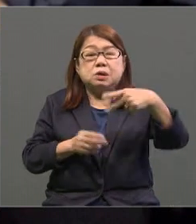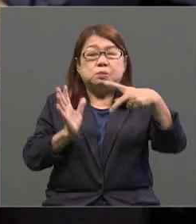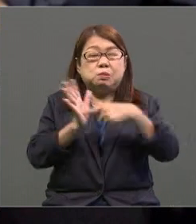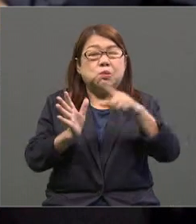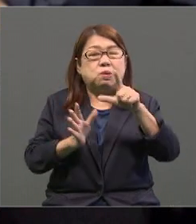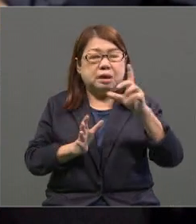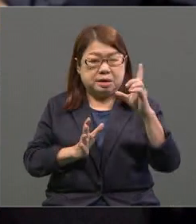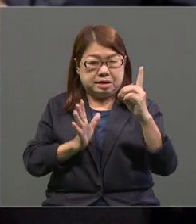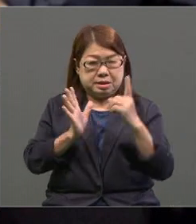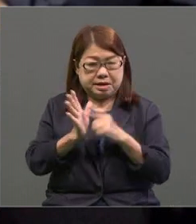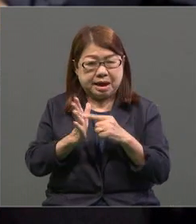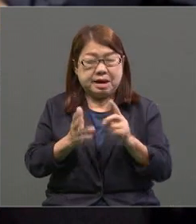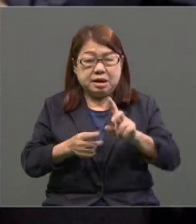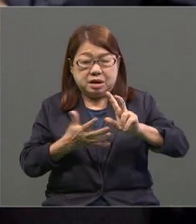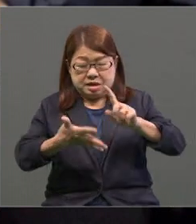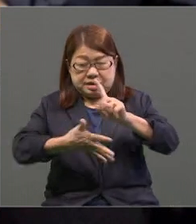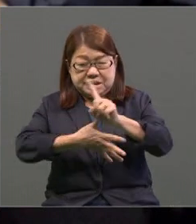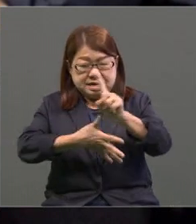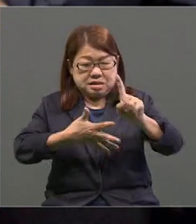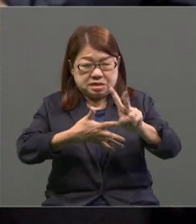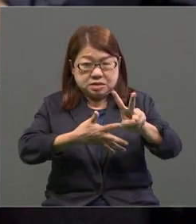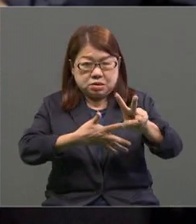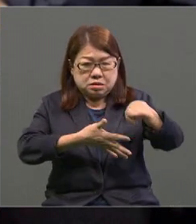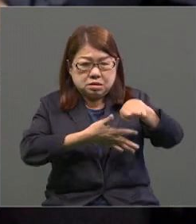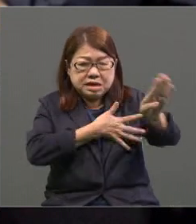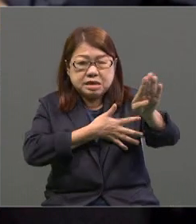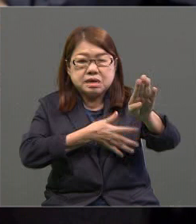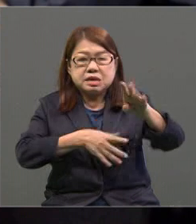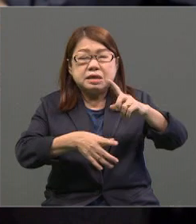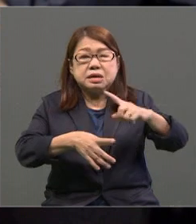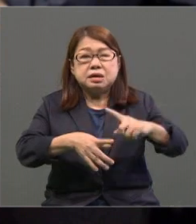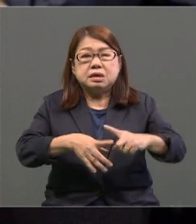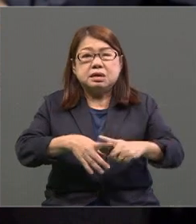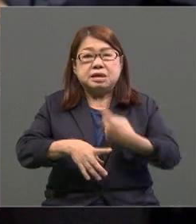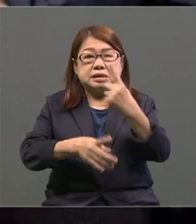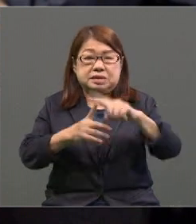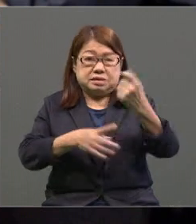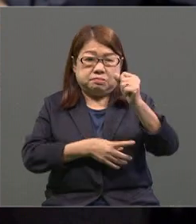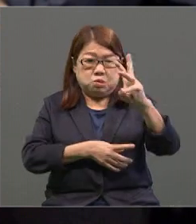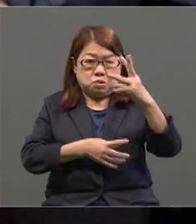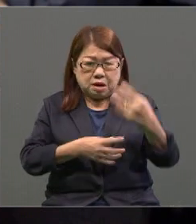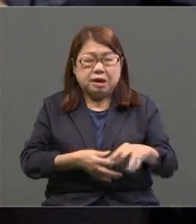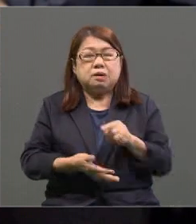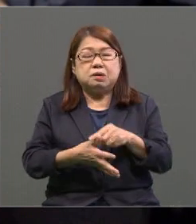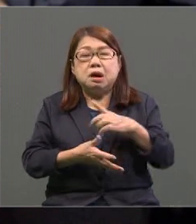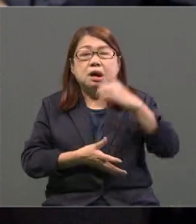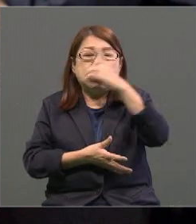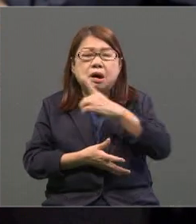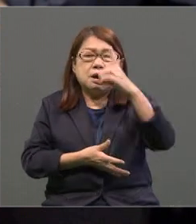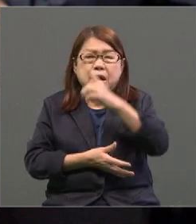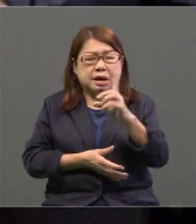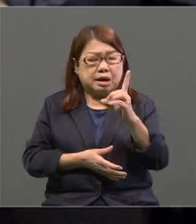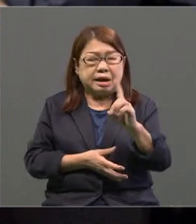2คนนี้หนีออกนอกประเทศไปตั้งแต่ 16มกราคมที่ผ่านมาหลังจากที่ดาราสาวคุณดิวอริสราทอง